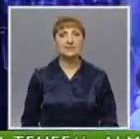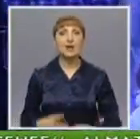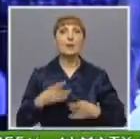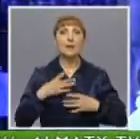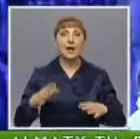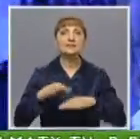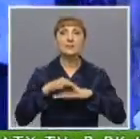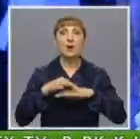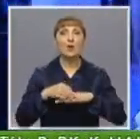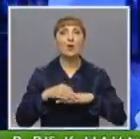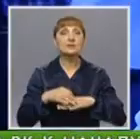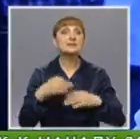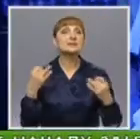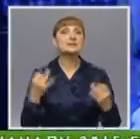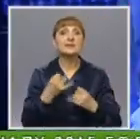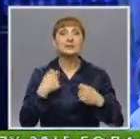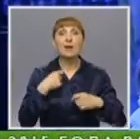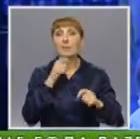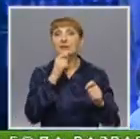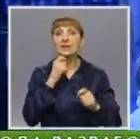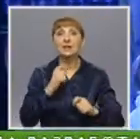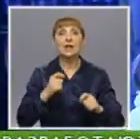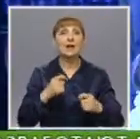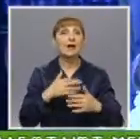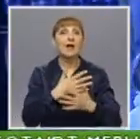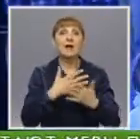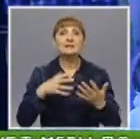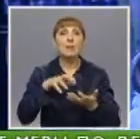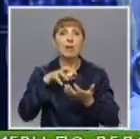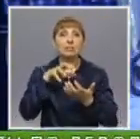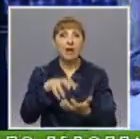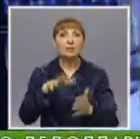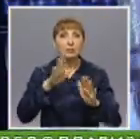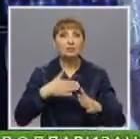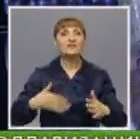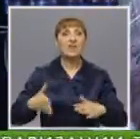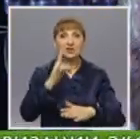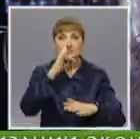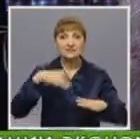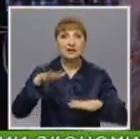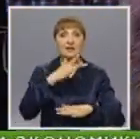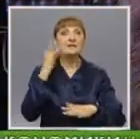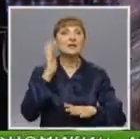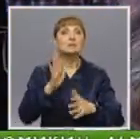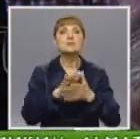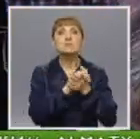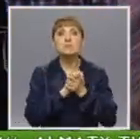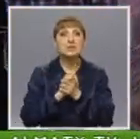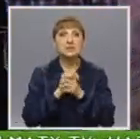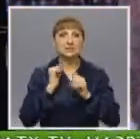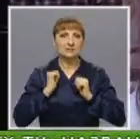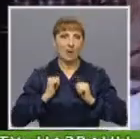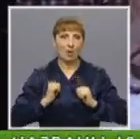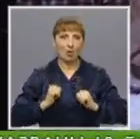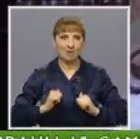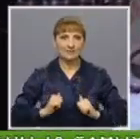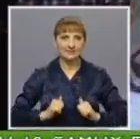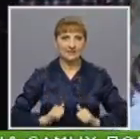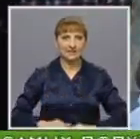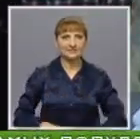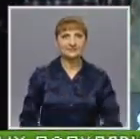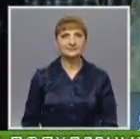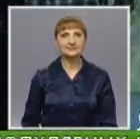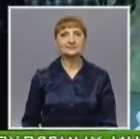Праздник проходит волшебно. Нам подарили чудесные подарки. Пусть в нашей стране всегда будет мир и спокойствие. Я поздравляю всех